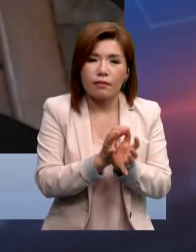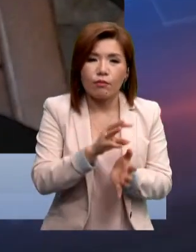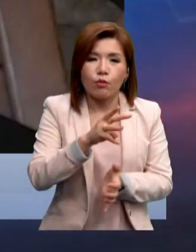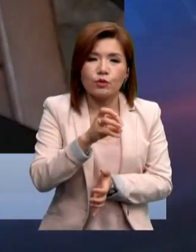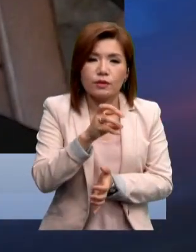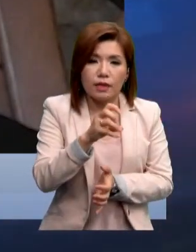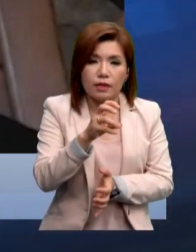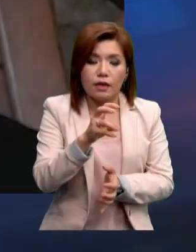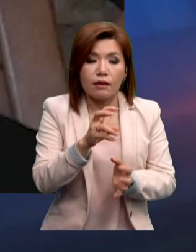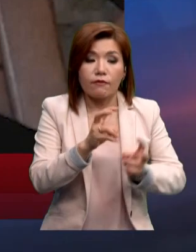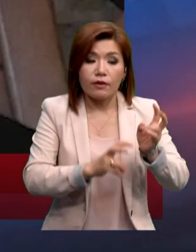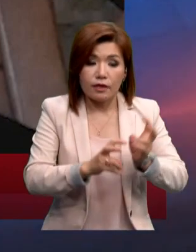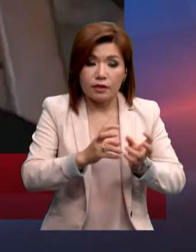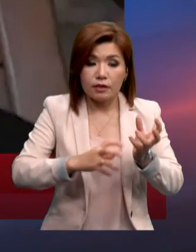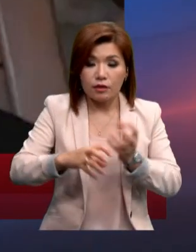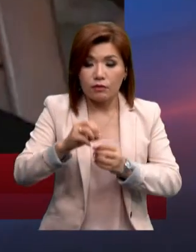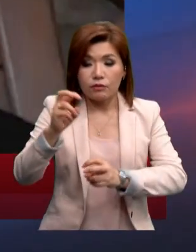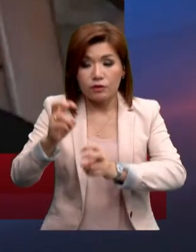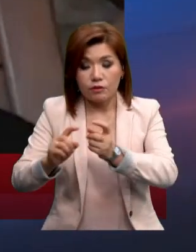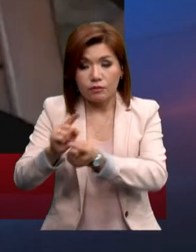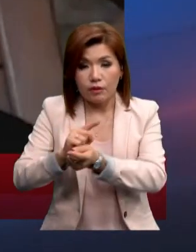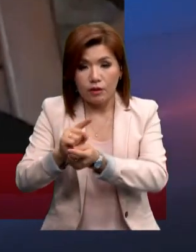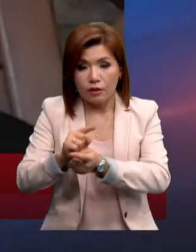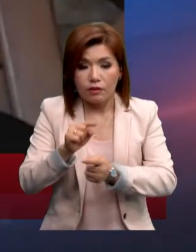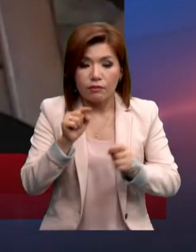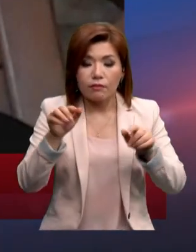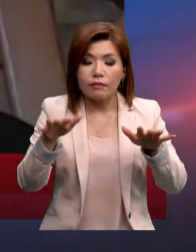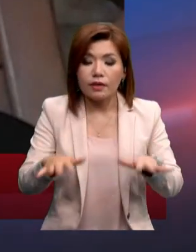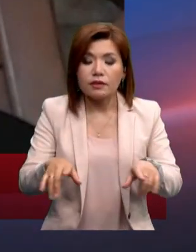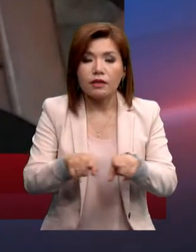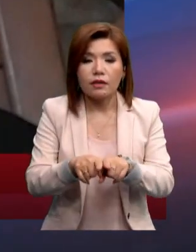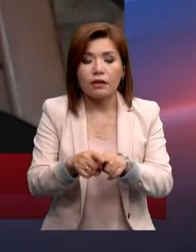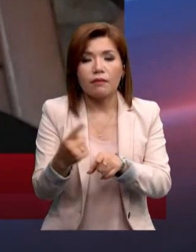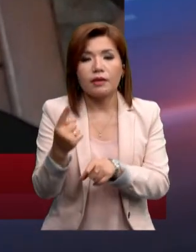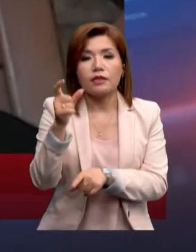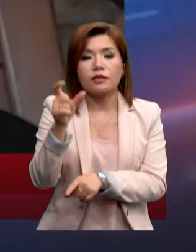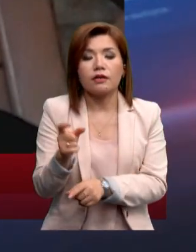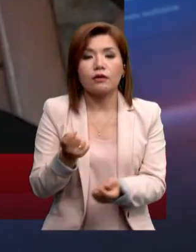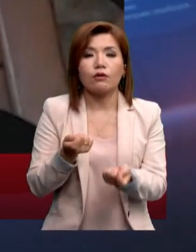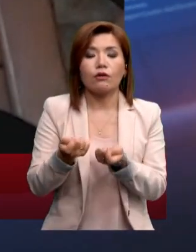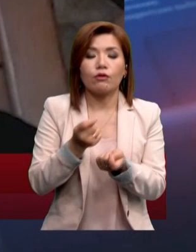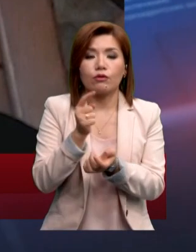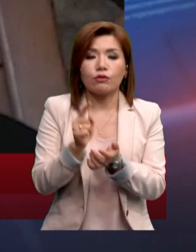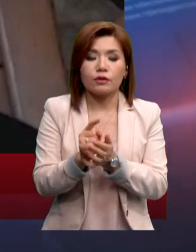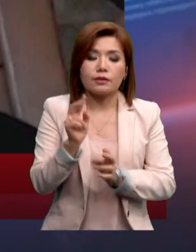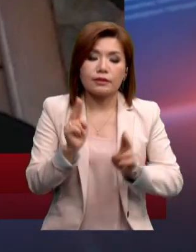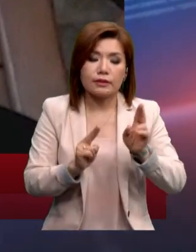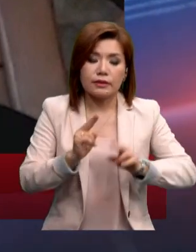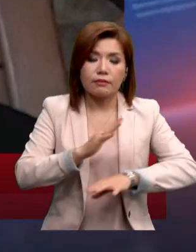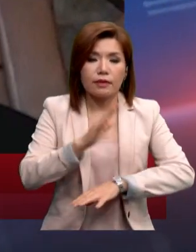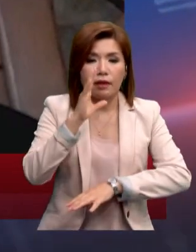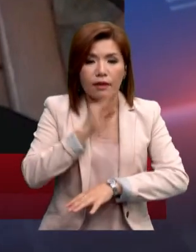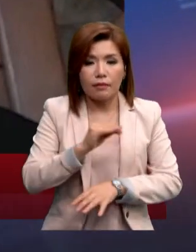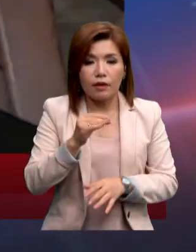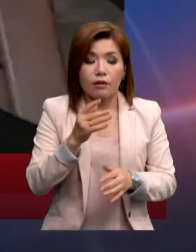мусоровывозящая компания и мусороперерабатывающий завод и полигон должен быть в одних руках. Только тогда будет дисциплина. А у нас